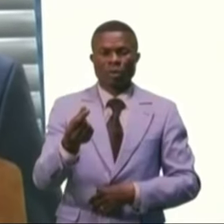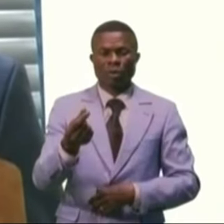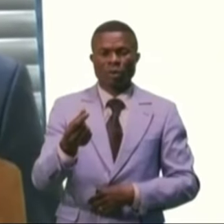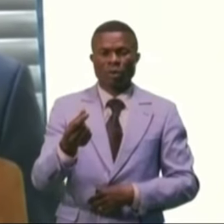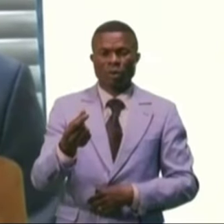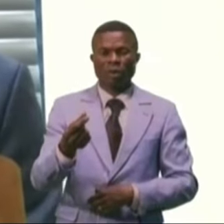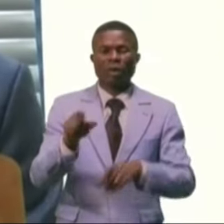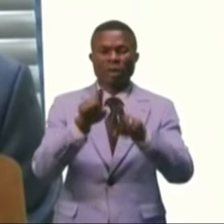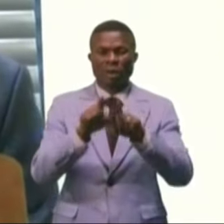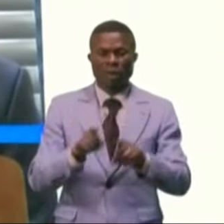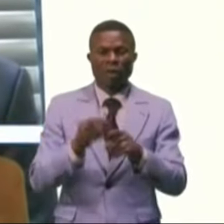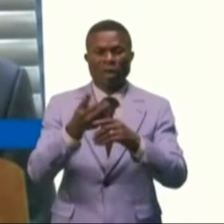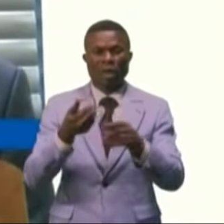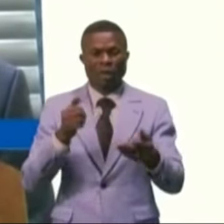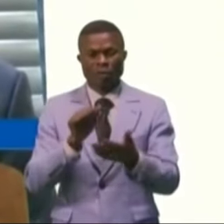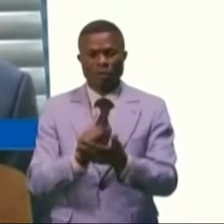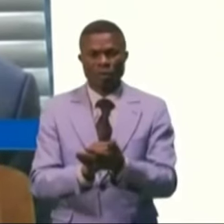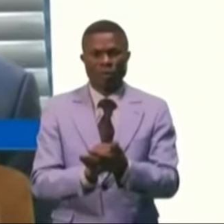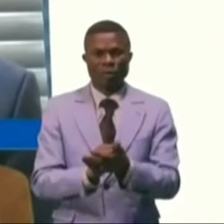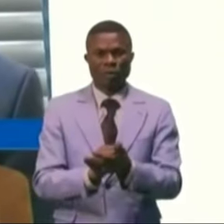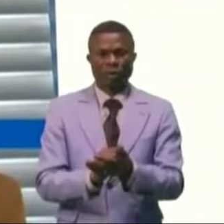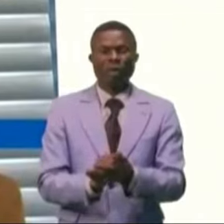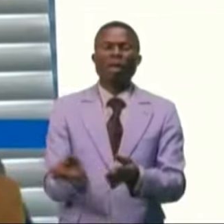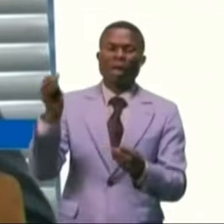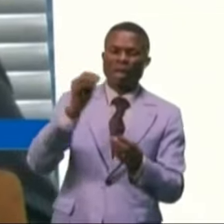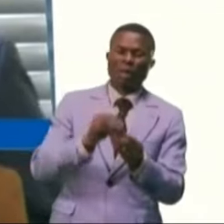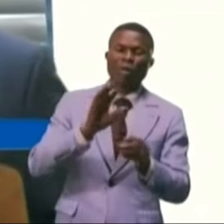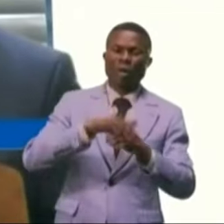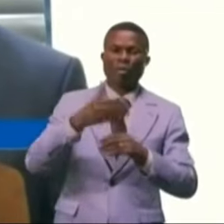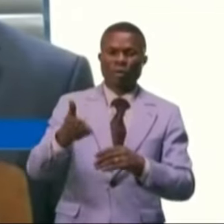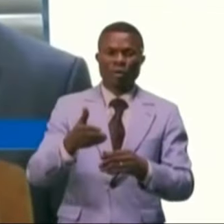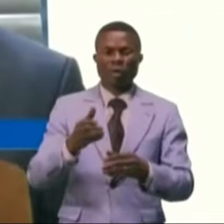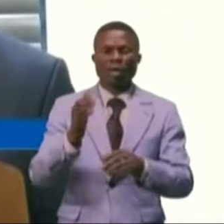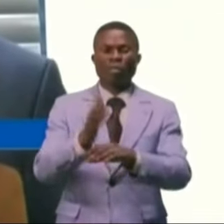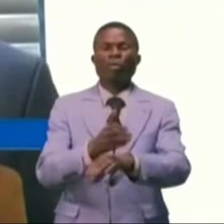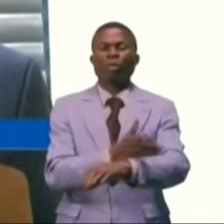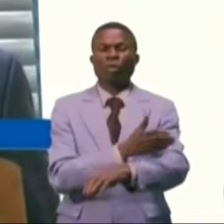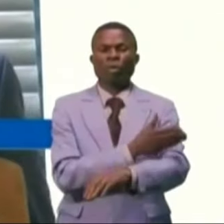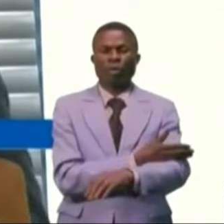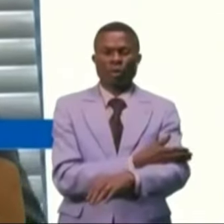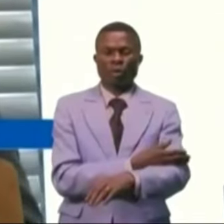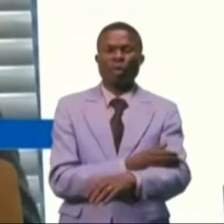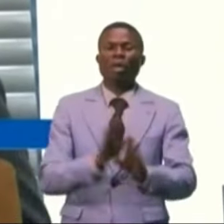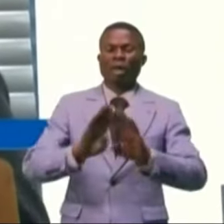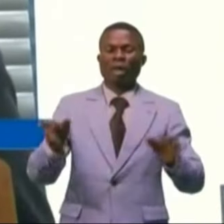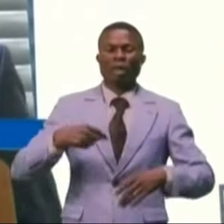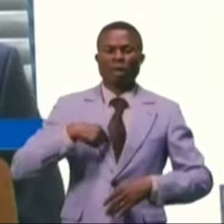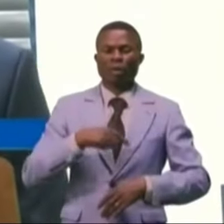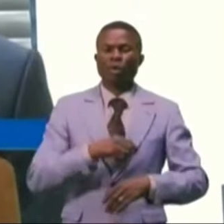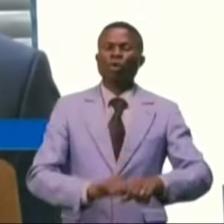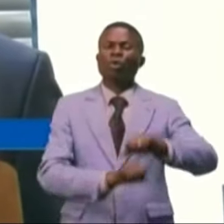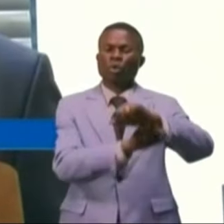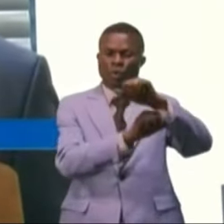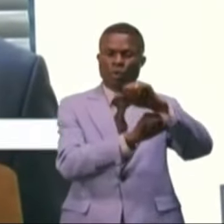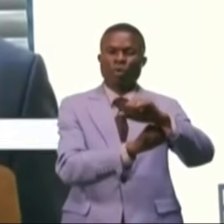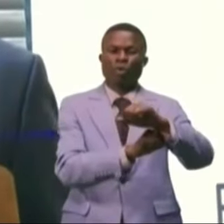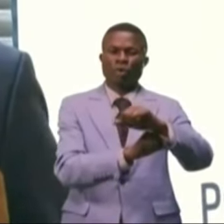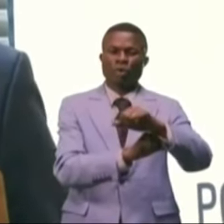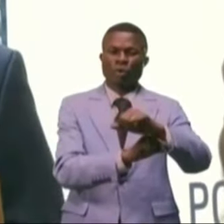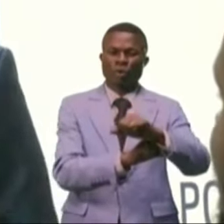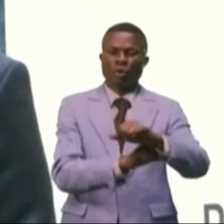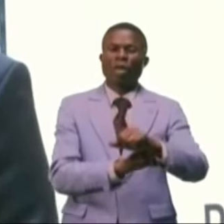et le prêt subordonné pour accroître notre capacité d'accompagner les